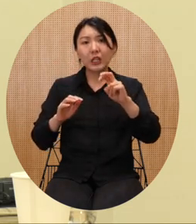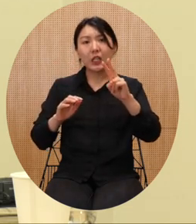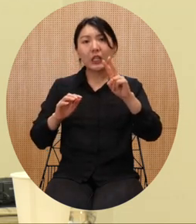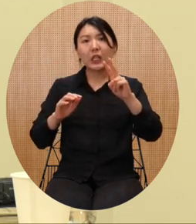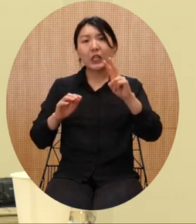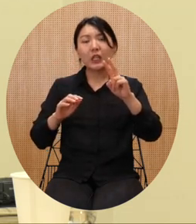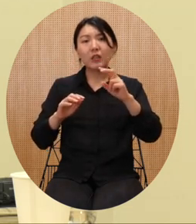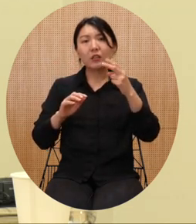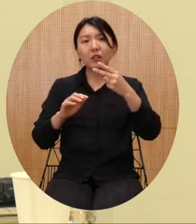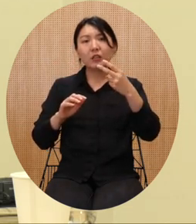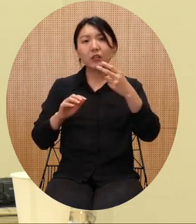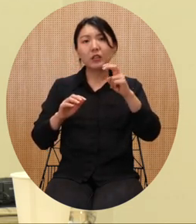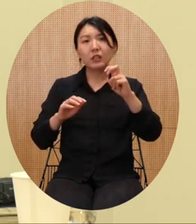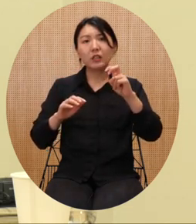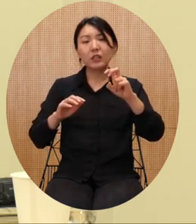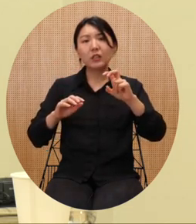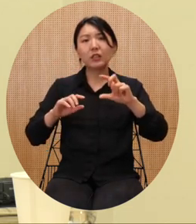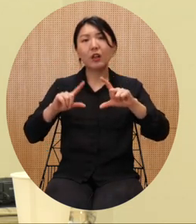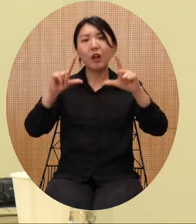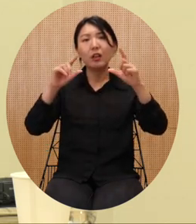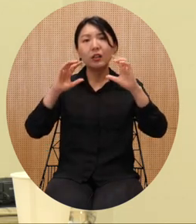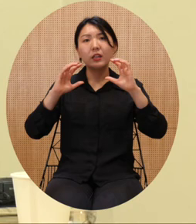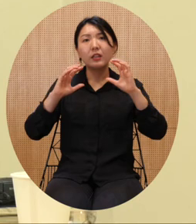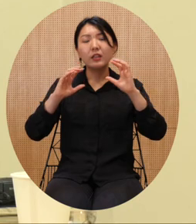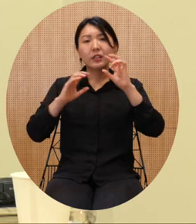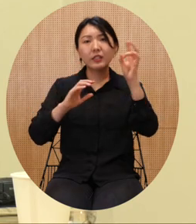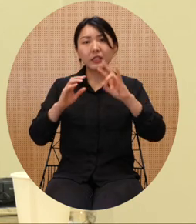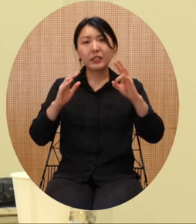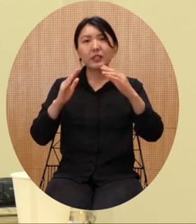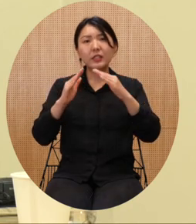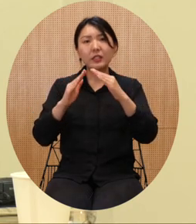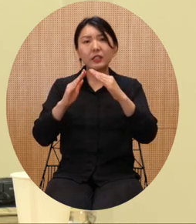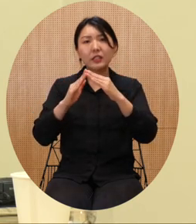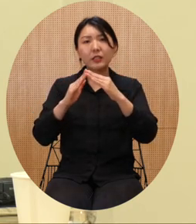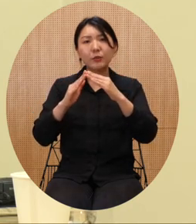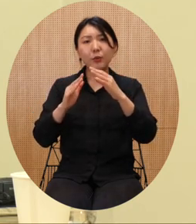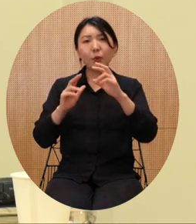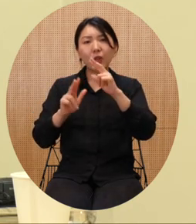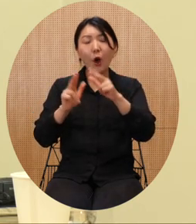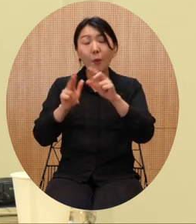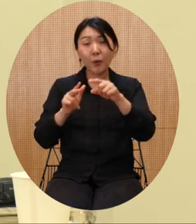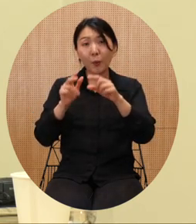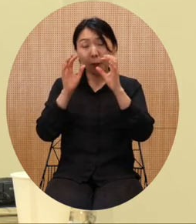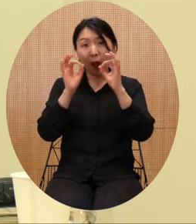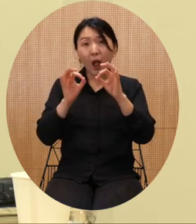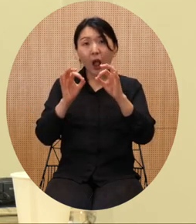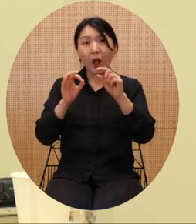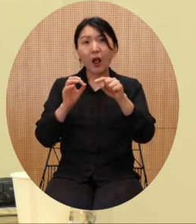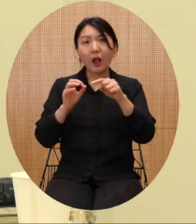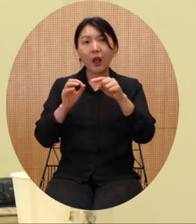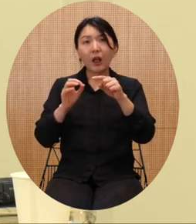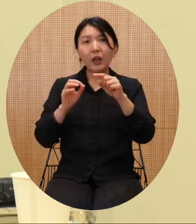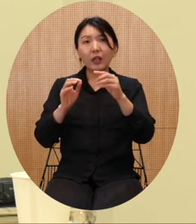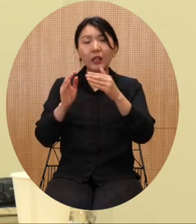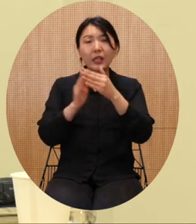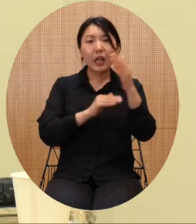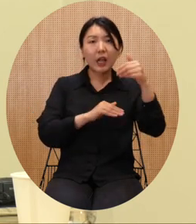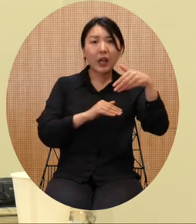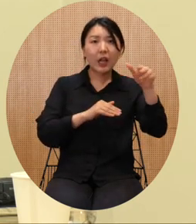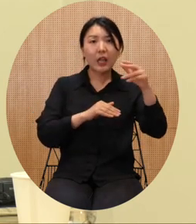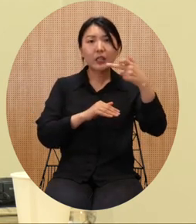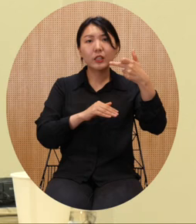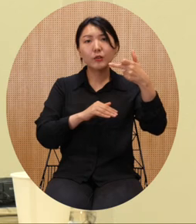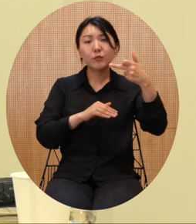2020년 시흥형 주거비 지원 사업 이후에 시가 자체적으로 실시한 설문조사에 의하면 이사랑가구가 한 17.7%로